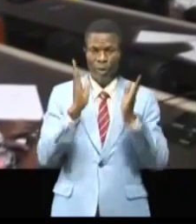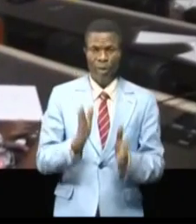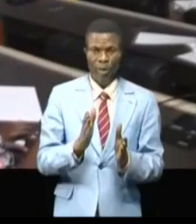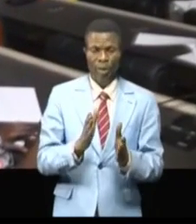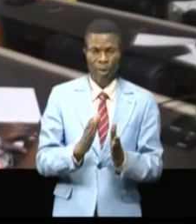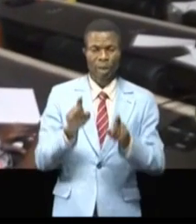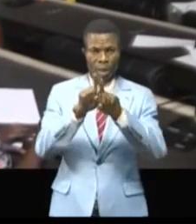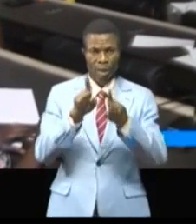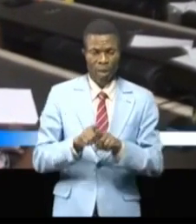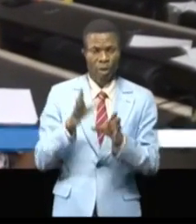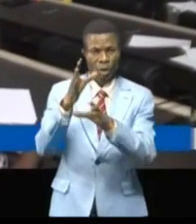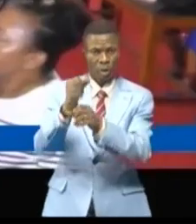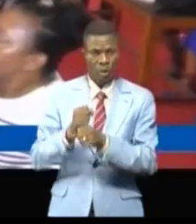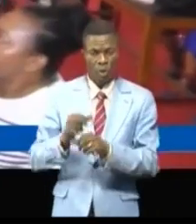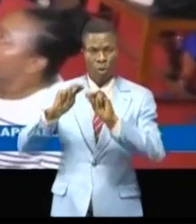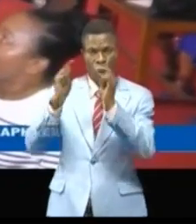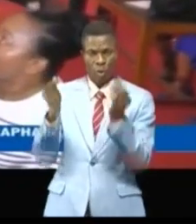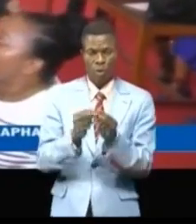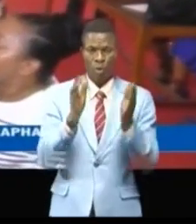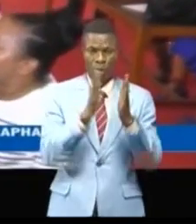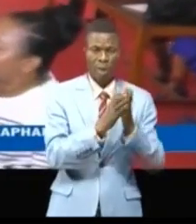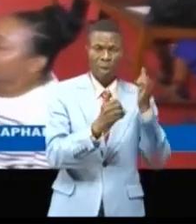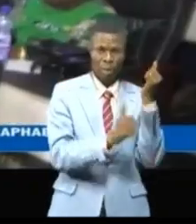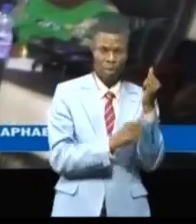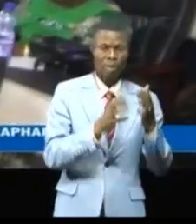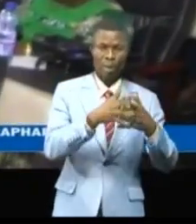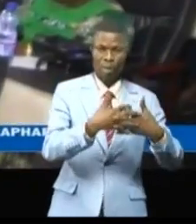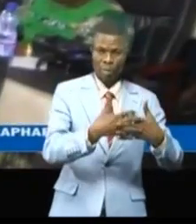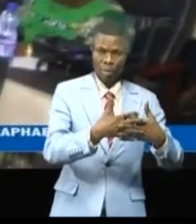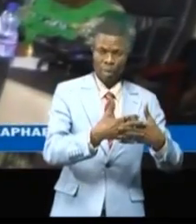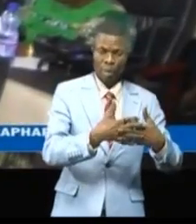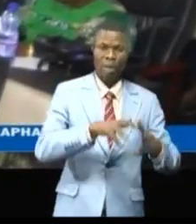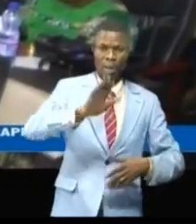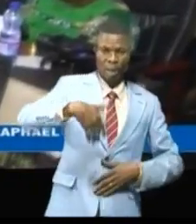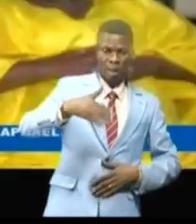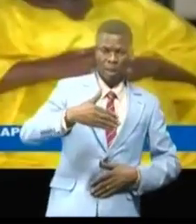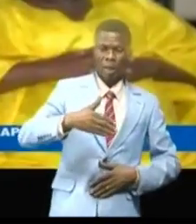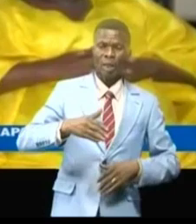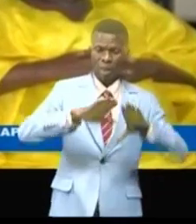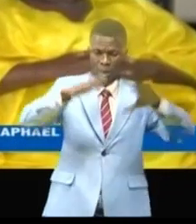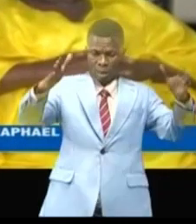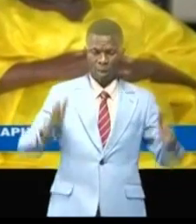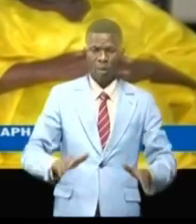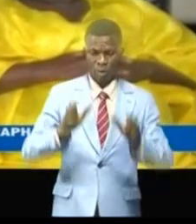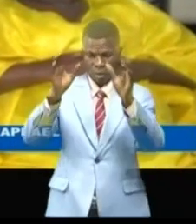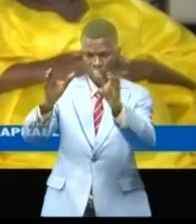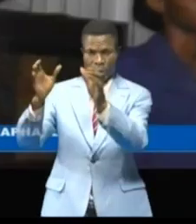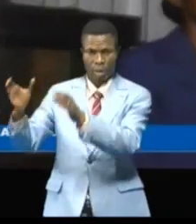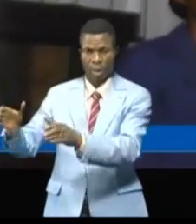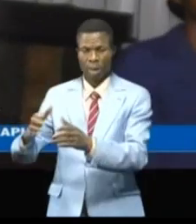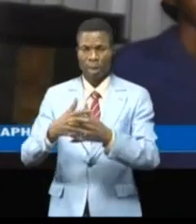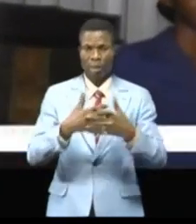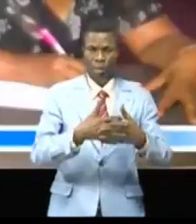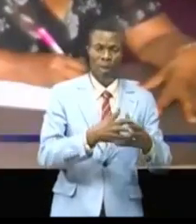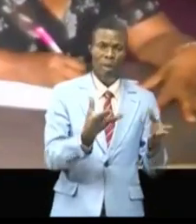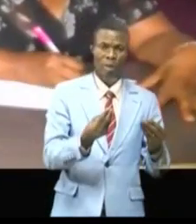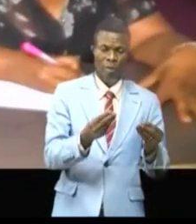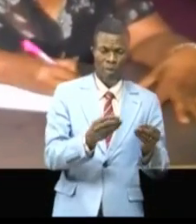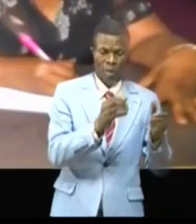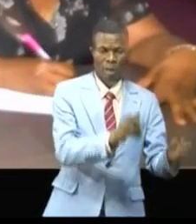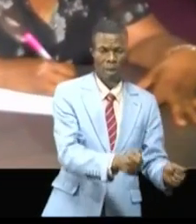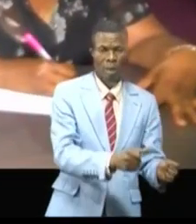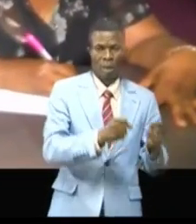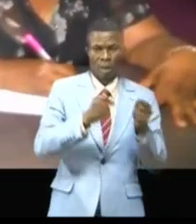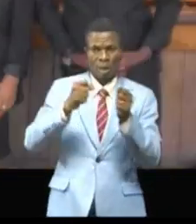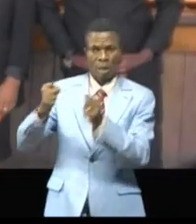obtiendront aussi, par groupe de 10, des machines qui serviront d'étalage de leurs produits. Machines faciles à déplacer